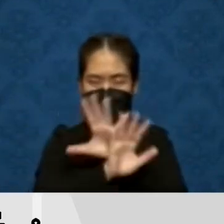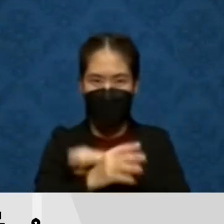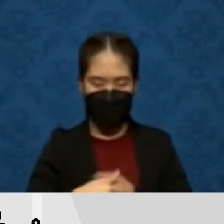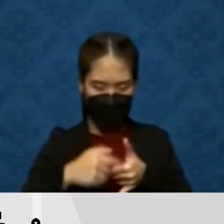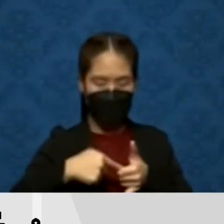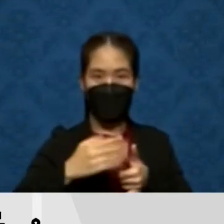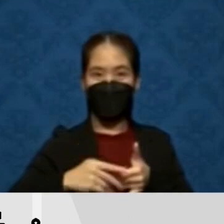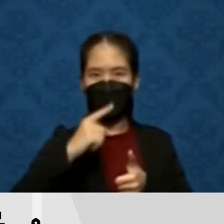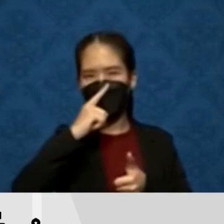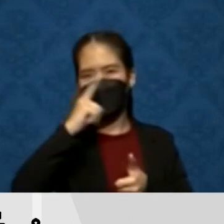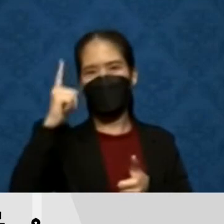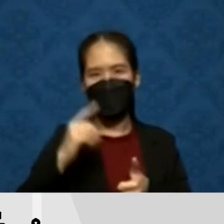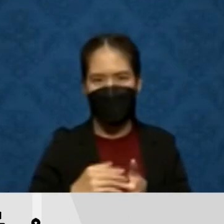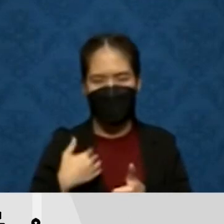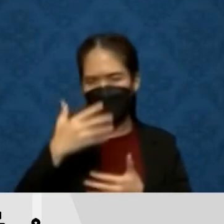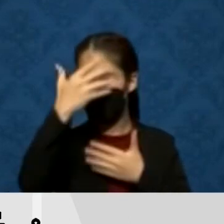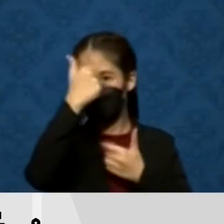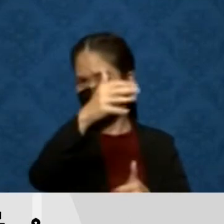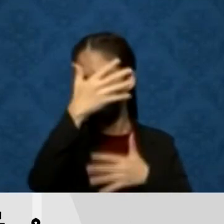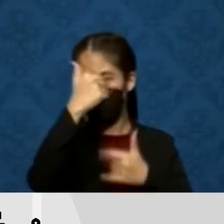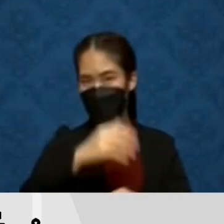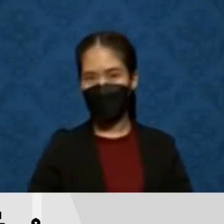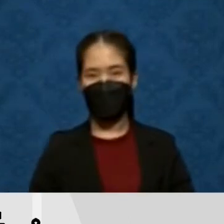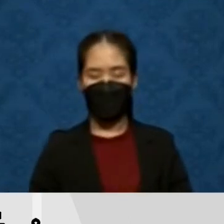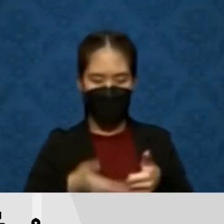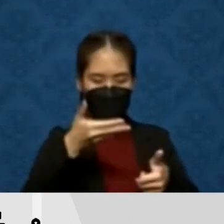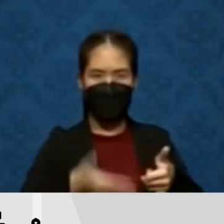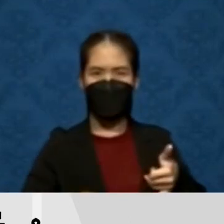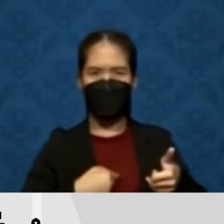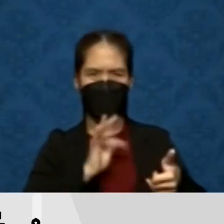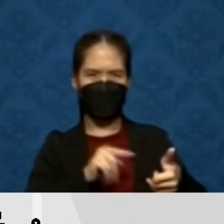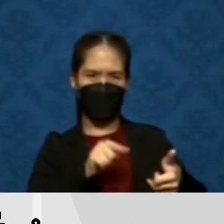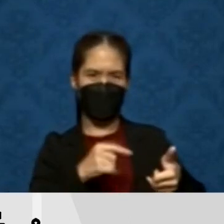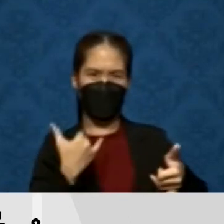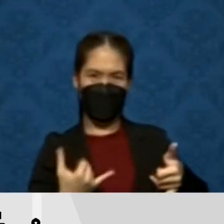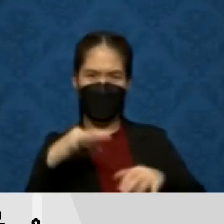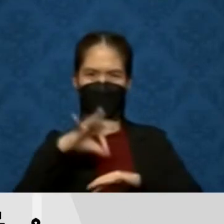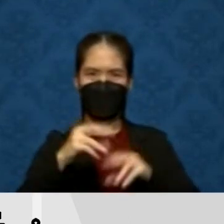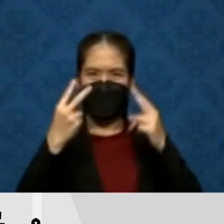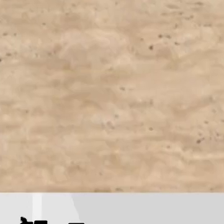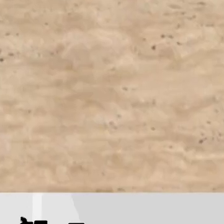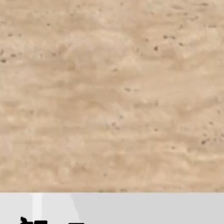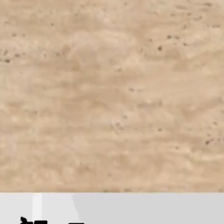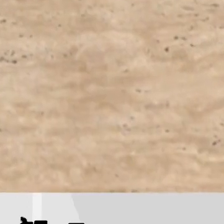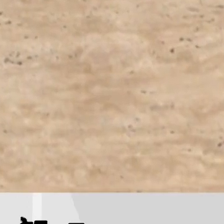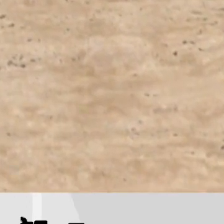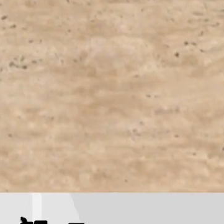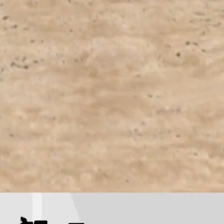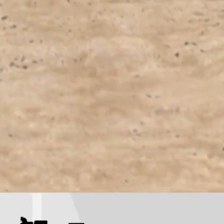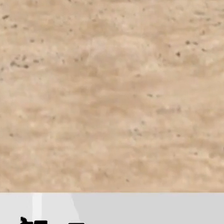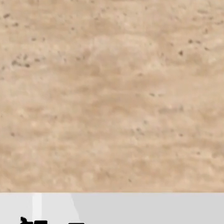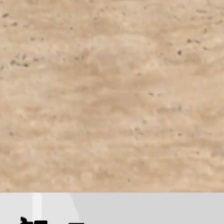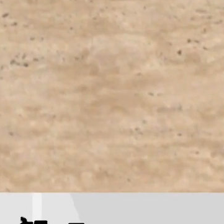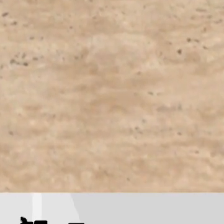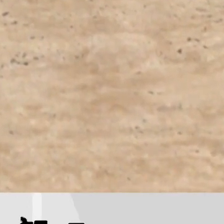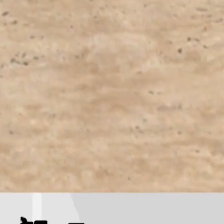จไม่อยู่ในภาวะที่จะเป็นผู้นำประเทศได้อีกต่อไป คุณสุทินกระแซว ตัวเลขอยู